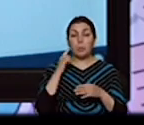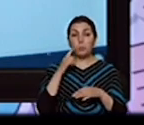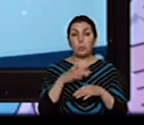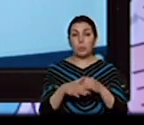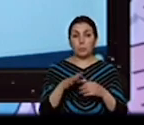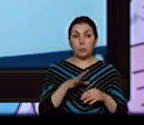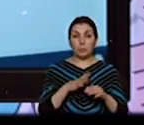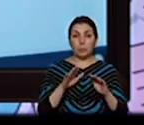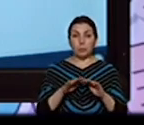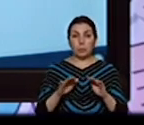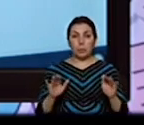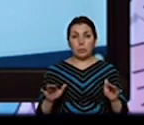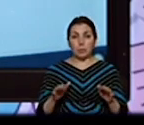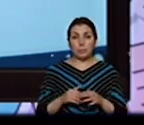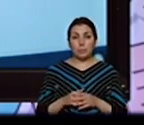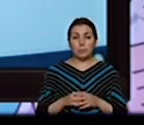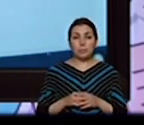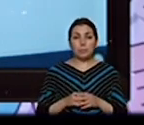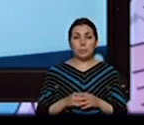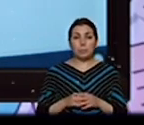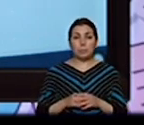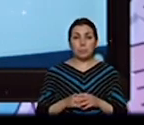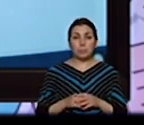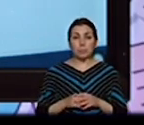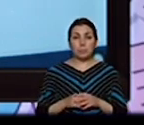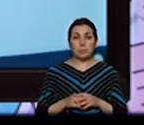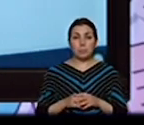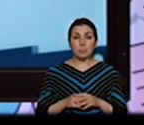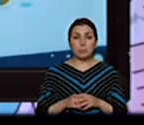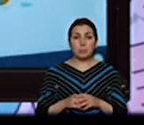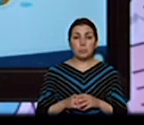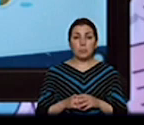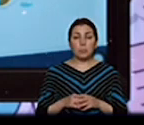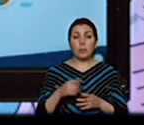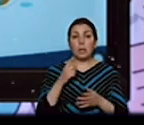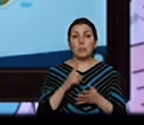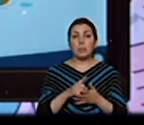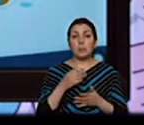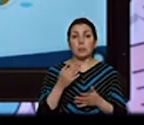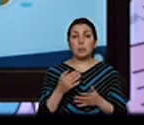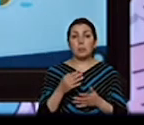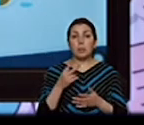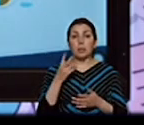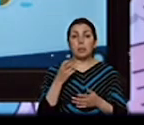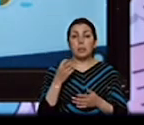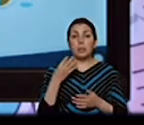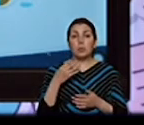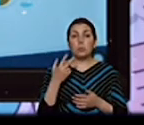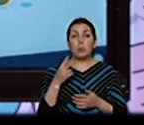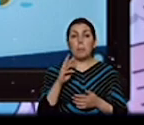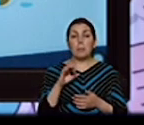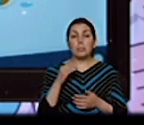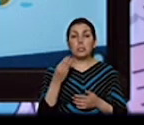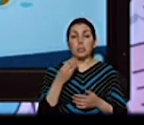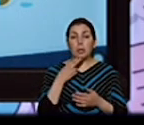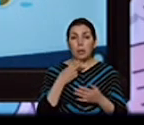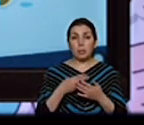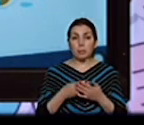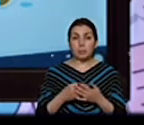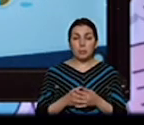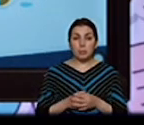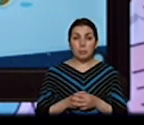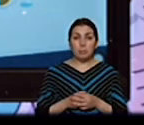Tushunarli bo'ldimi bolajonlar? Juda yaxshi. Ana endi darsligimizdagi 243 mashqqa qaraymiz.